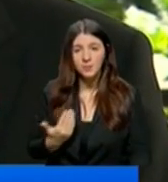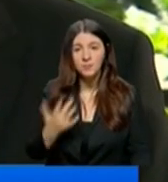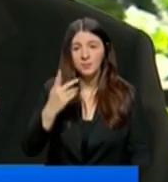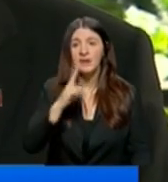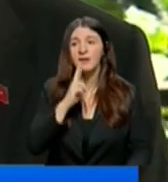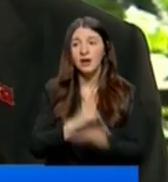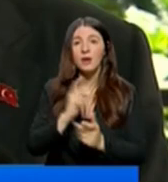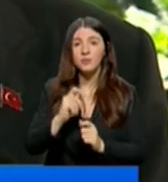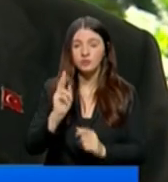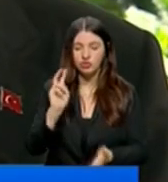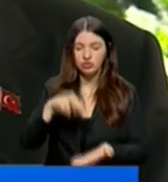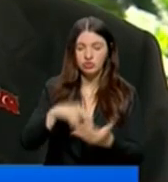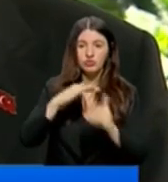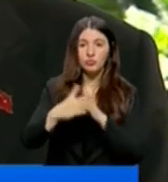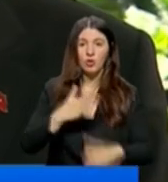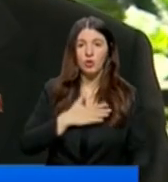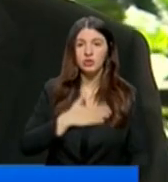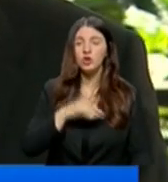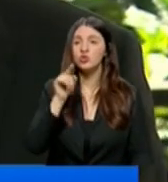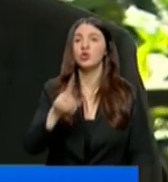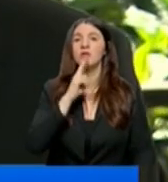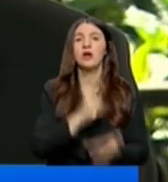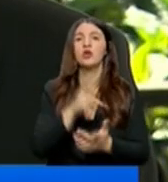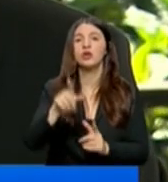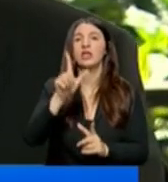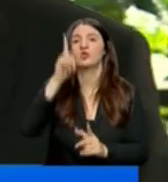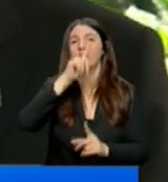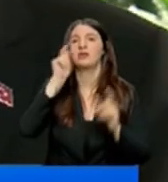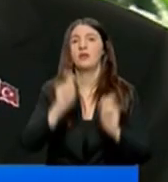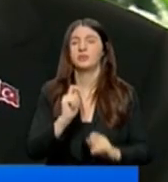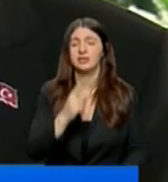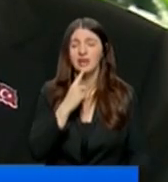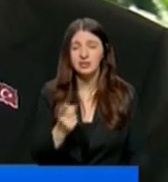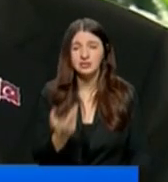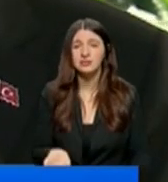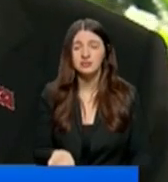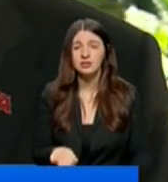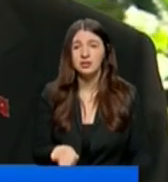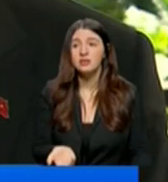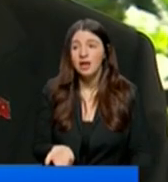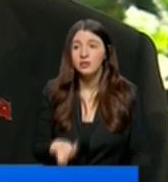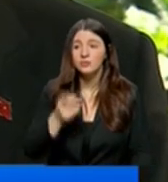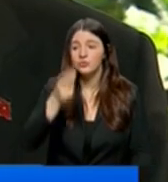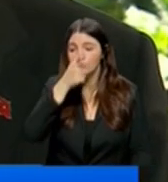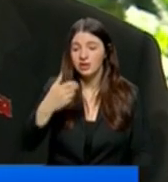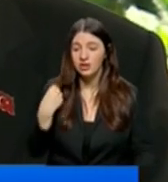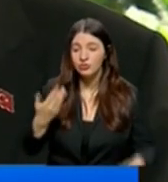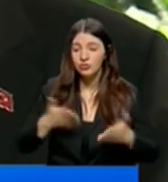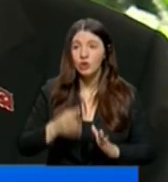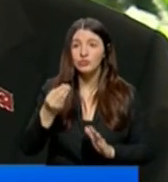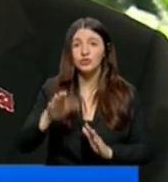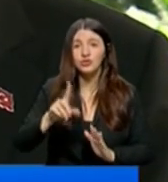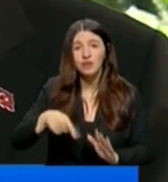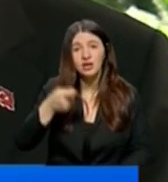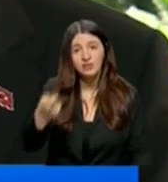karar alıyorsanız çıkarsınız milletin önüne, şu kararı şu gerekçelerle aldık dersiniz. Ya bu ülkede yeni doğan çocuk vergi